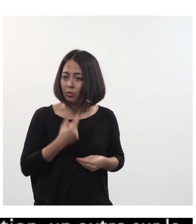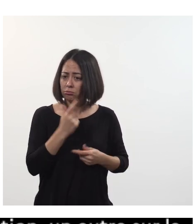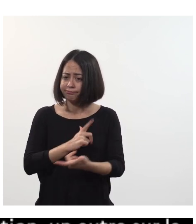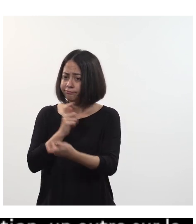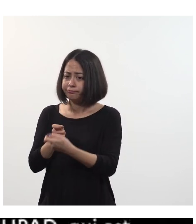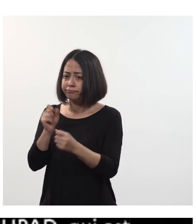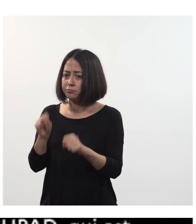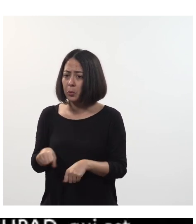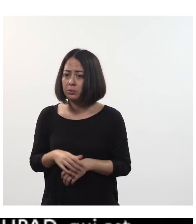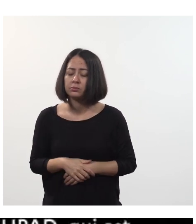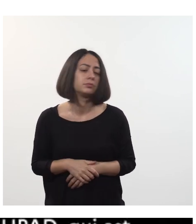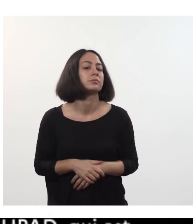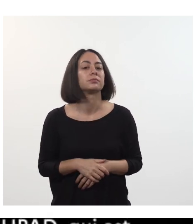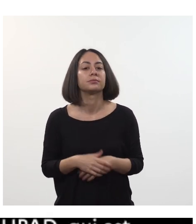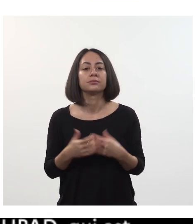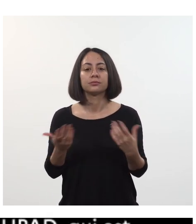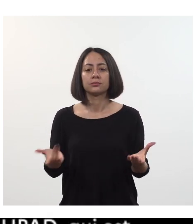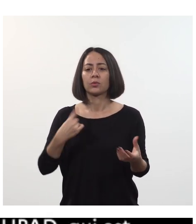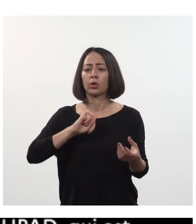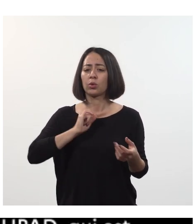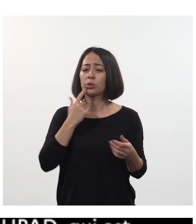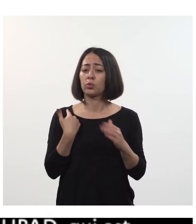On a également réalisé des livres.